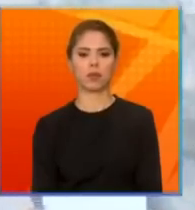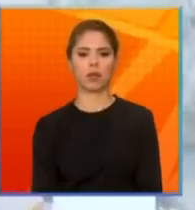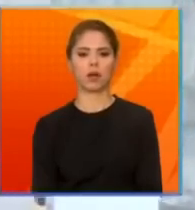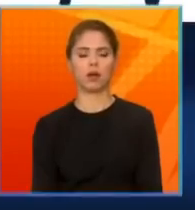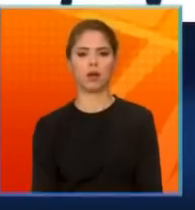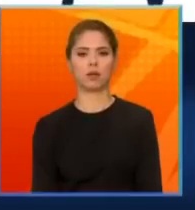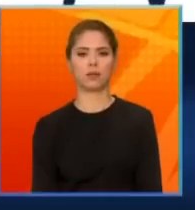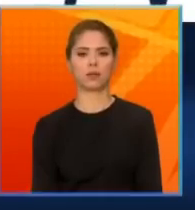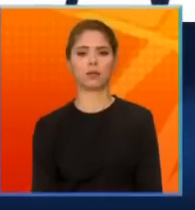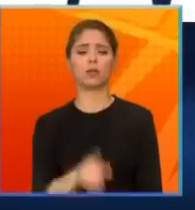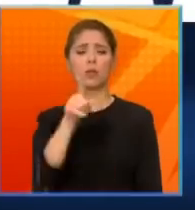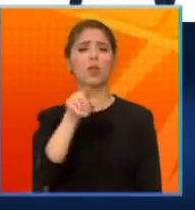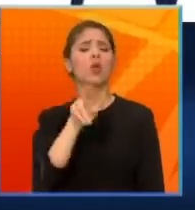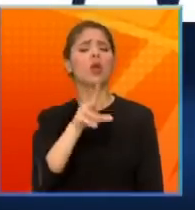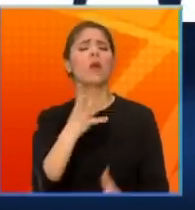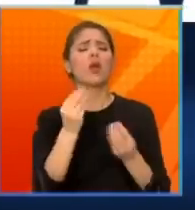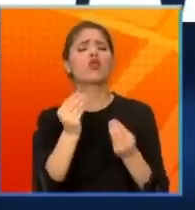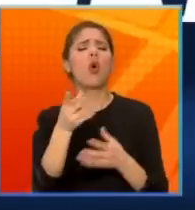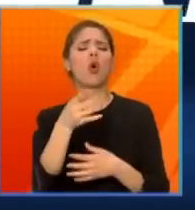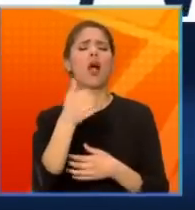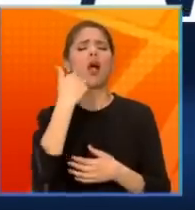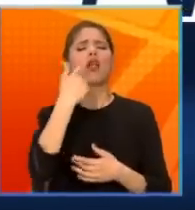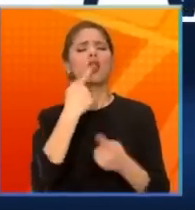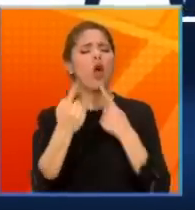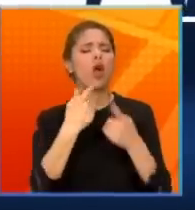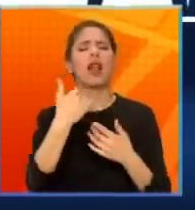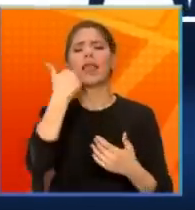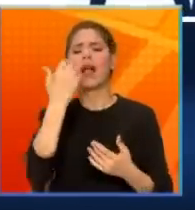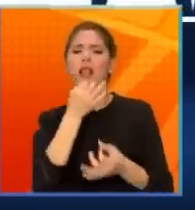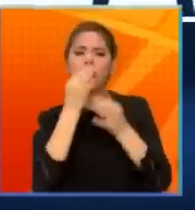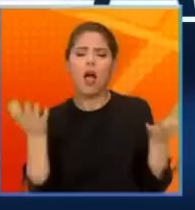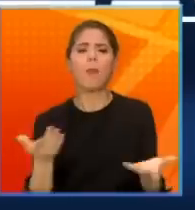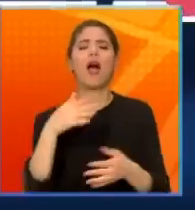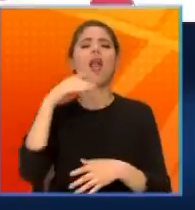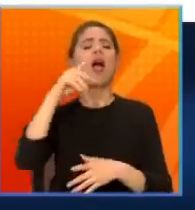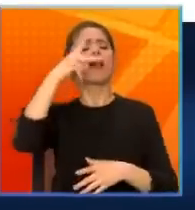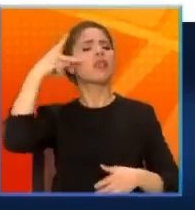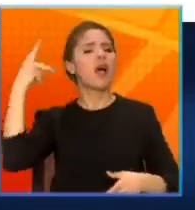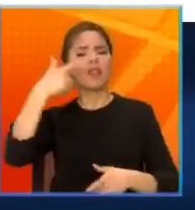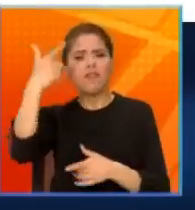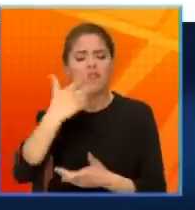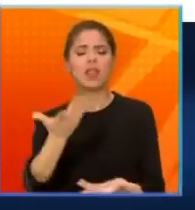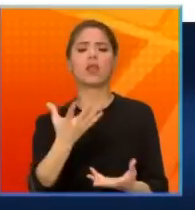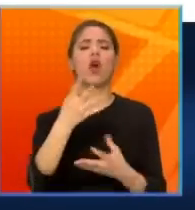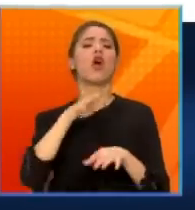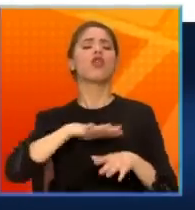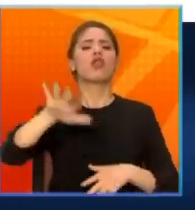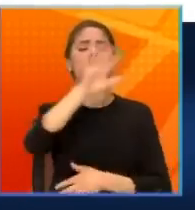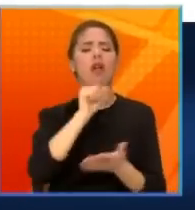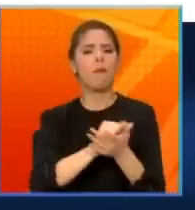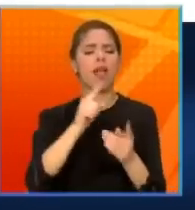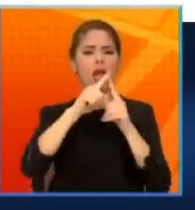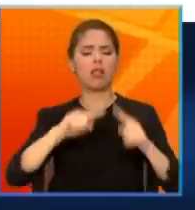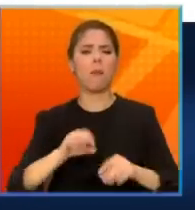gelmiş bakkallara da. Ve bunun gibi daha onlarca söylenti, fısıltı, sahte görüntü ve ses kaydı sosyal medya